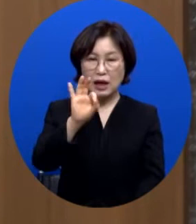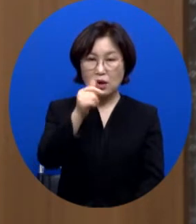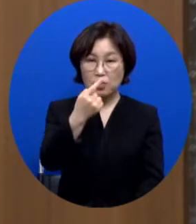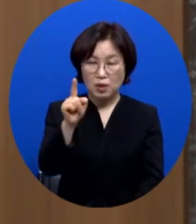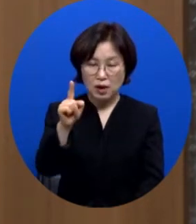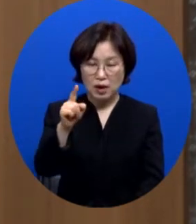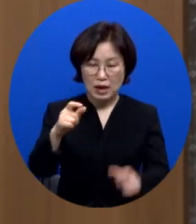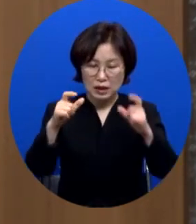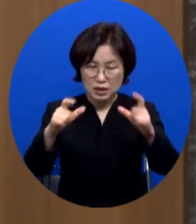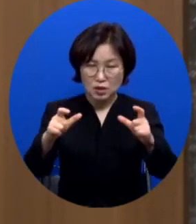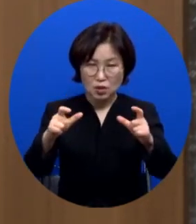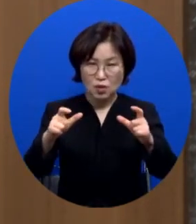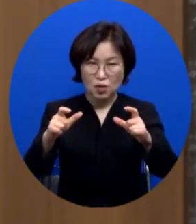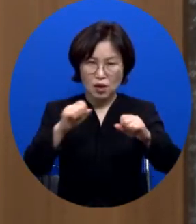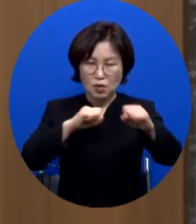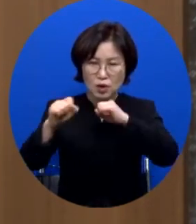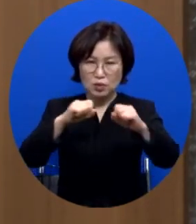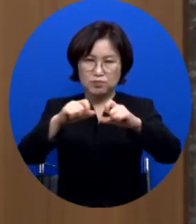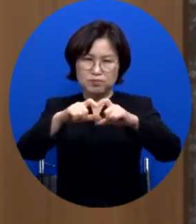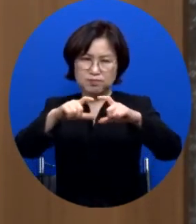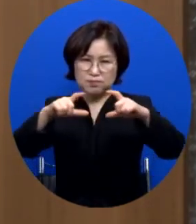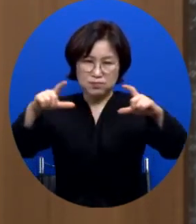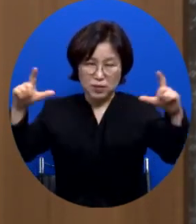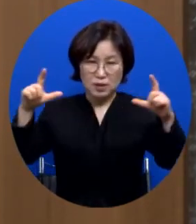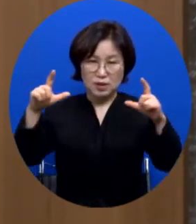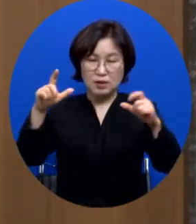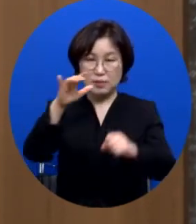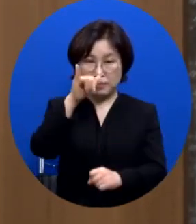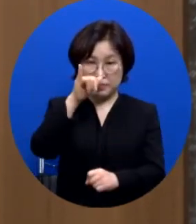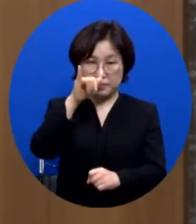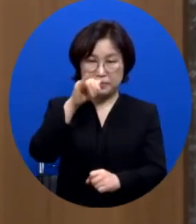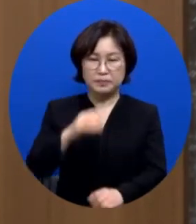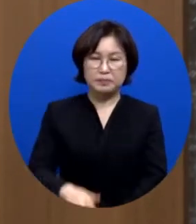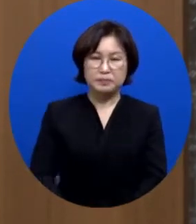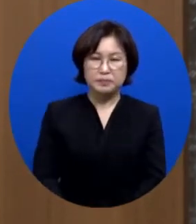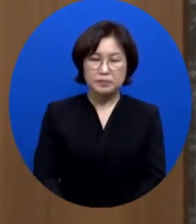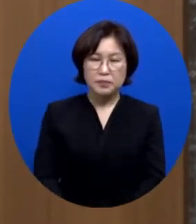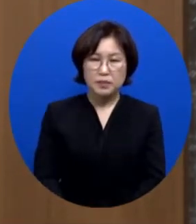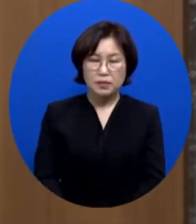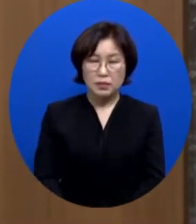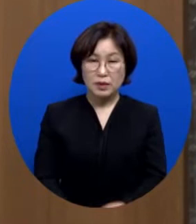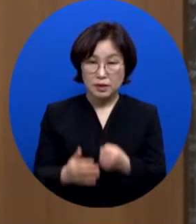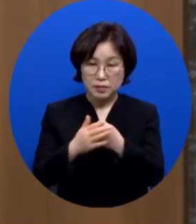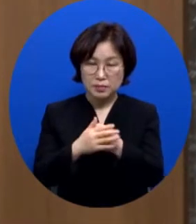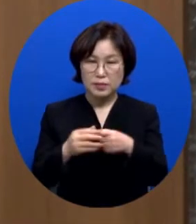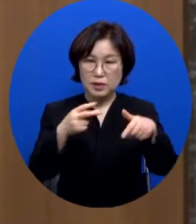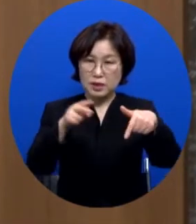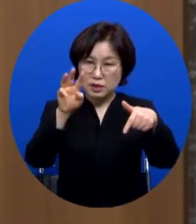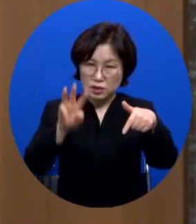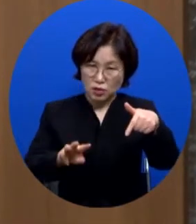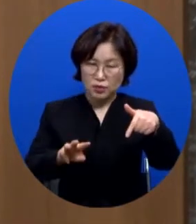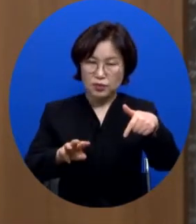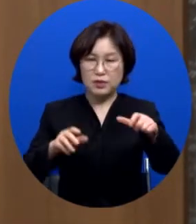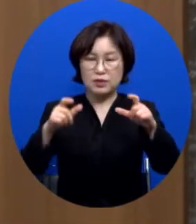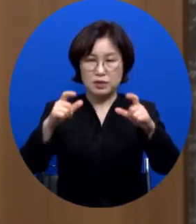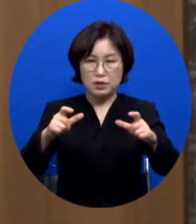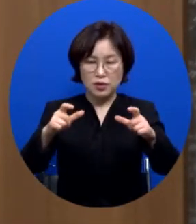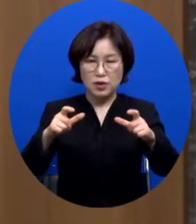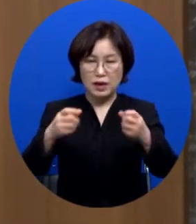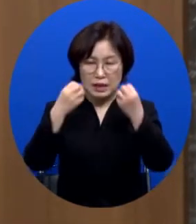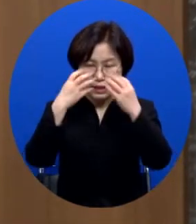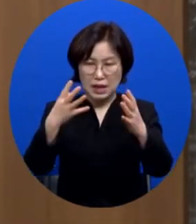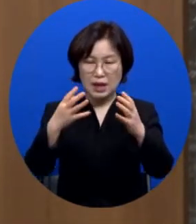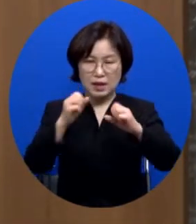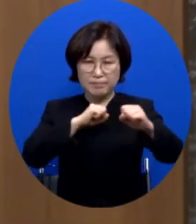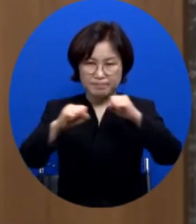아주 운동이 확 일어나면서 확산이 됐습니다. 전국적으로. 그런 면에서 인천이 새로운